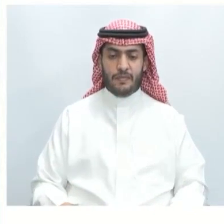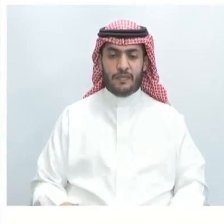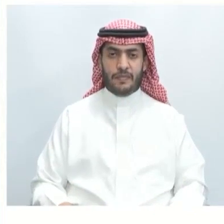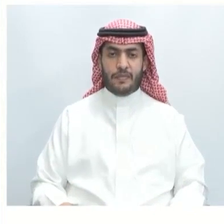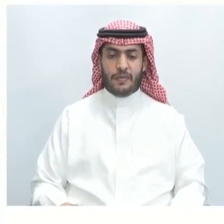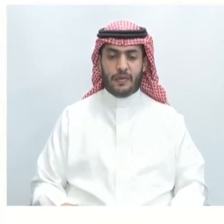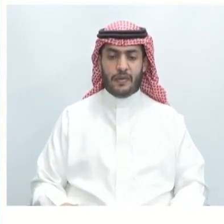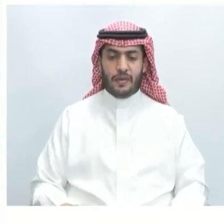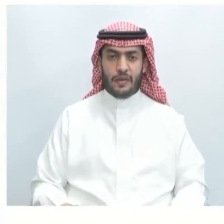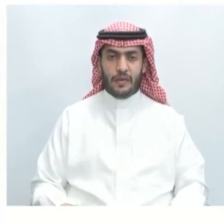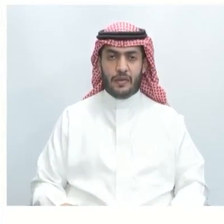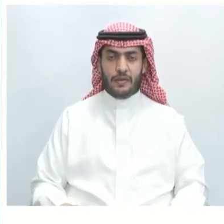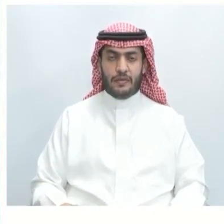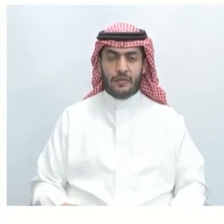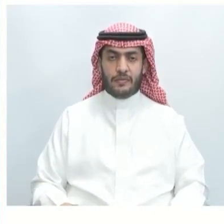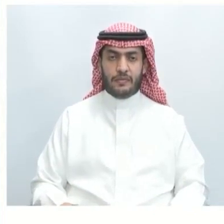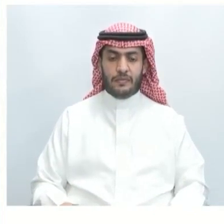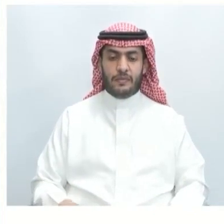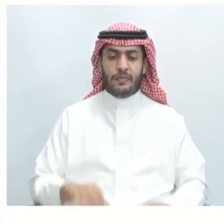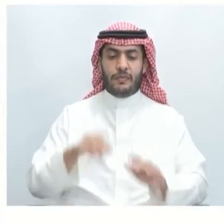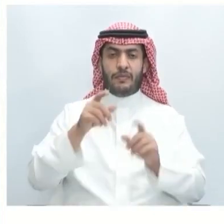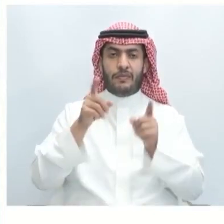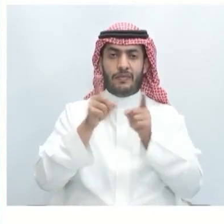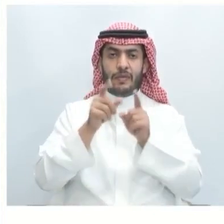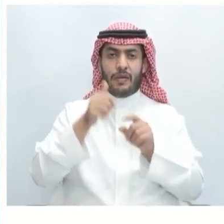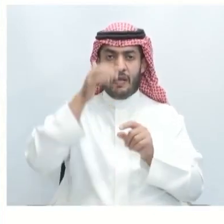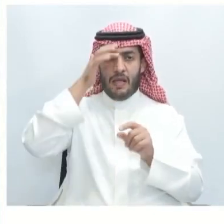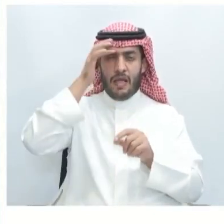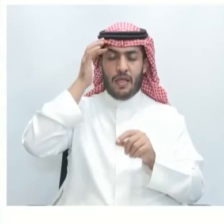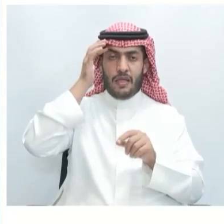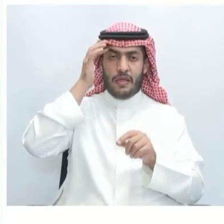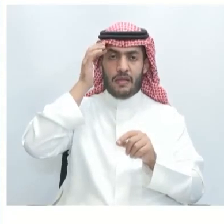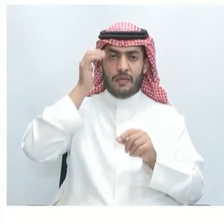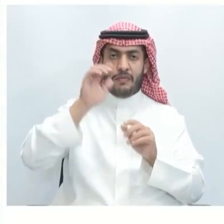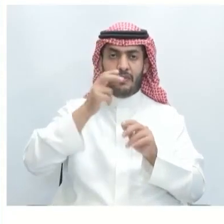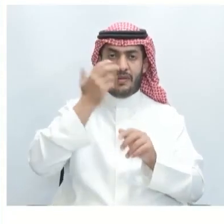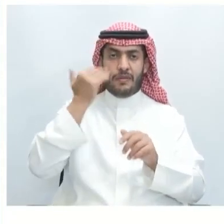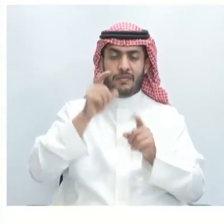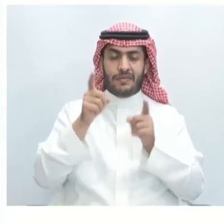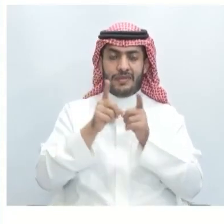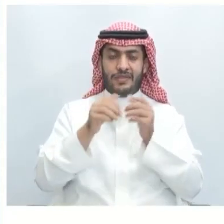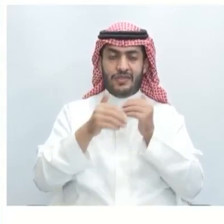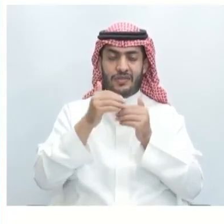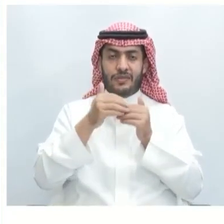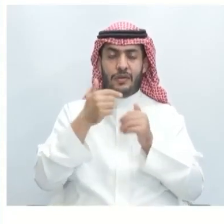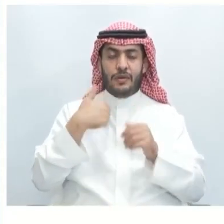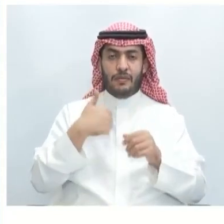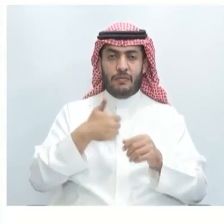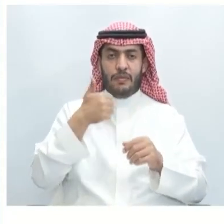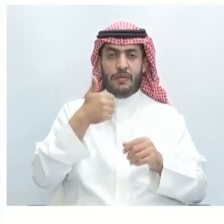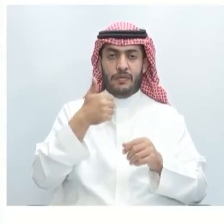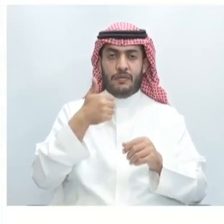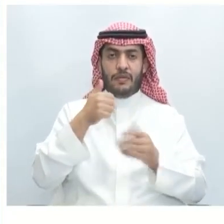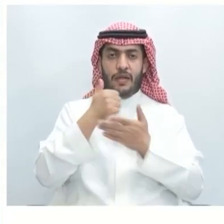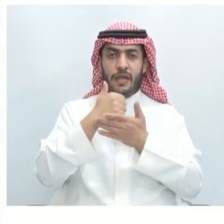كذلك حذف اوراق ملخص اداره السيناريو غير مرغوب فيها اذا كان لديك سيناريوهات سابقه او ملخصات سابقه تستطيع ايضا